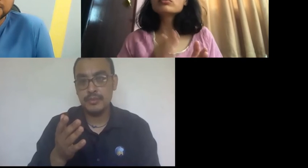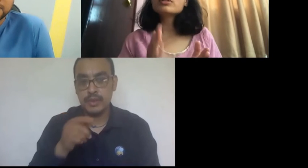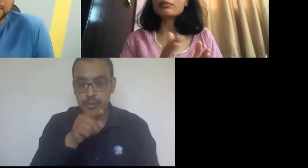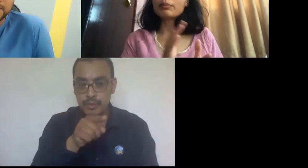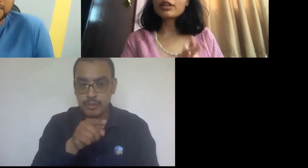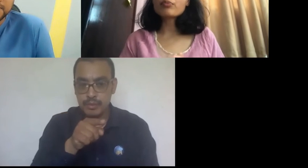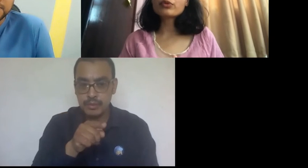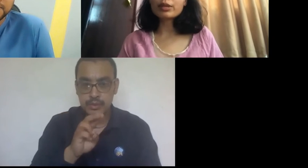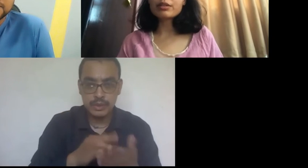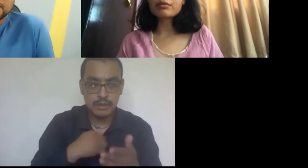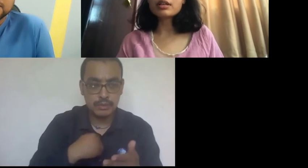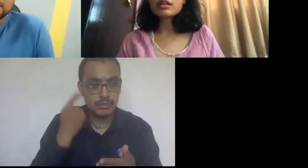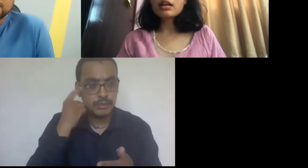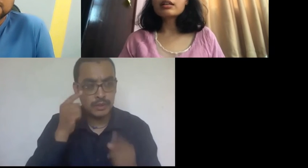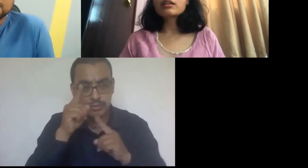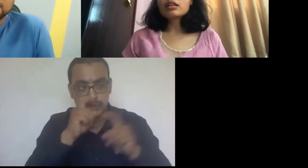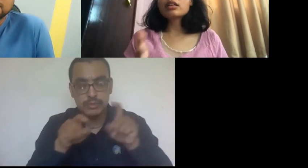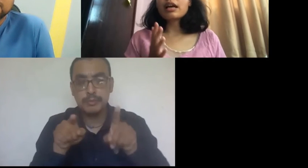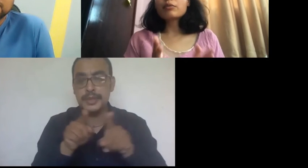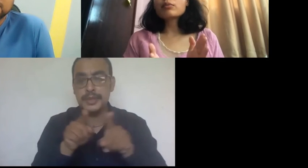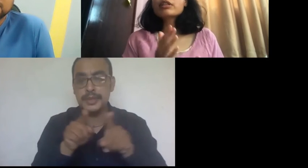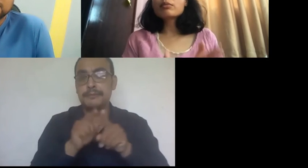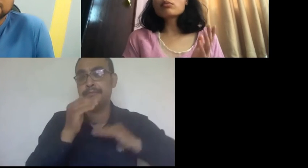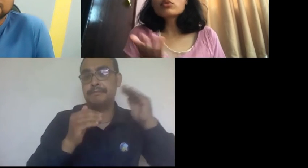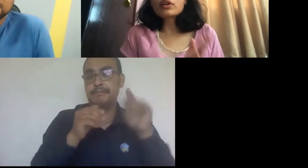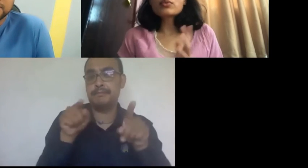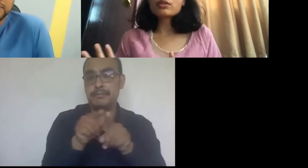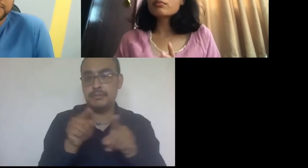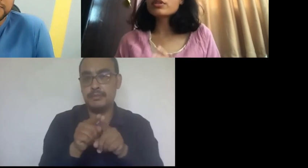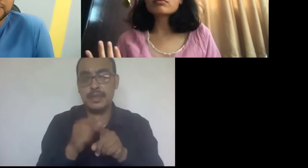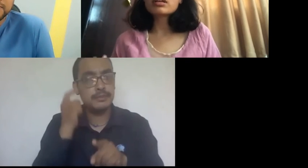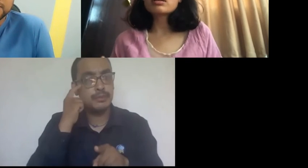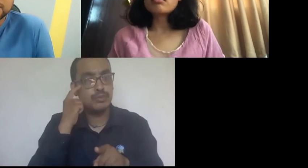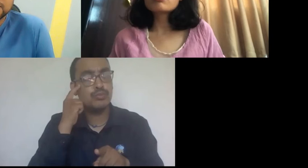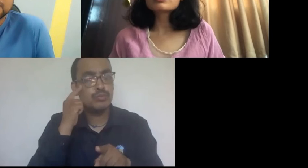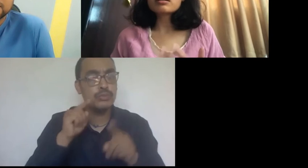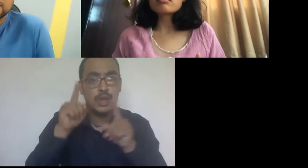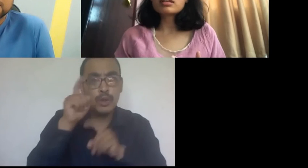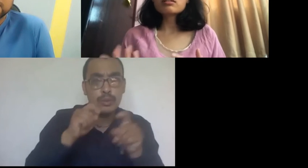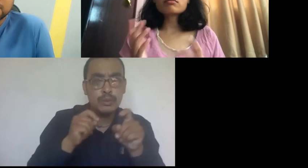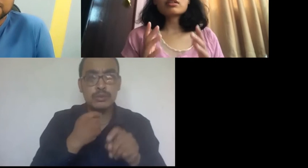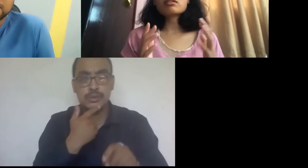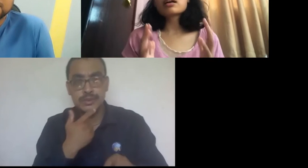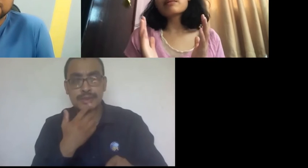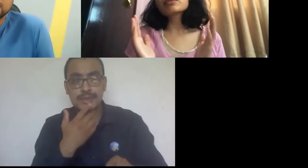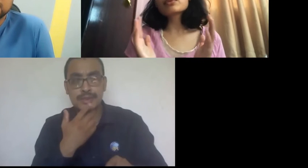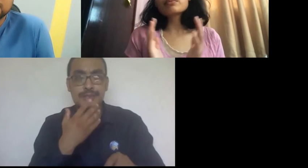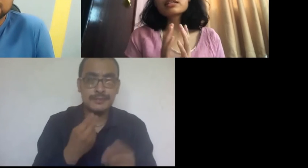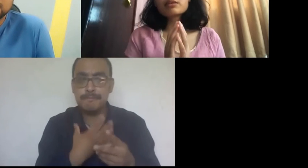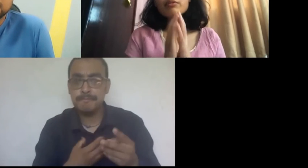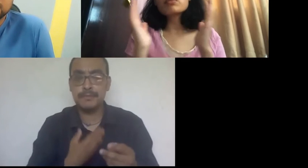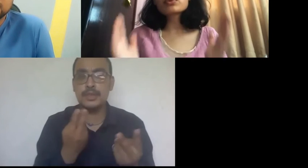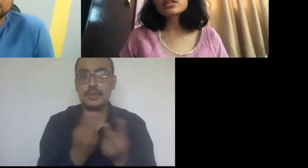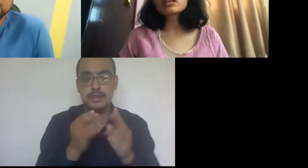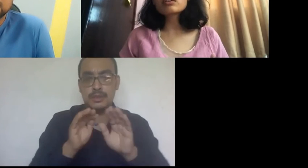हाम्रो मुडहरूमा पनि इम्प्रुभमेन्ट हुन्छ होइन, किनभने हाम्रो एकदमै मुड फ्लक्चुएसन पनि हुने गरिरहेको हुन्छ होइन। कुनै नि एउटा हामीले सोसियल